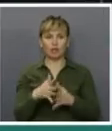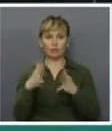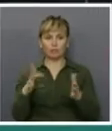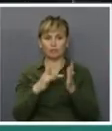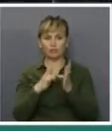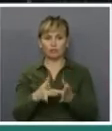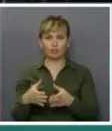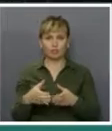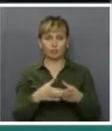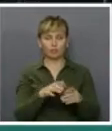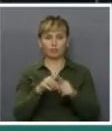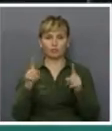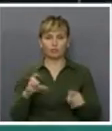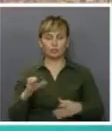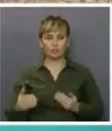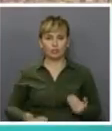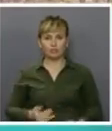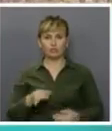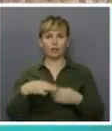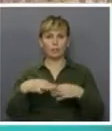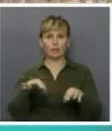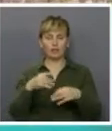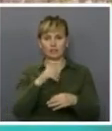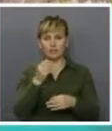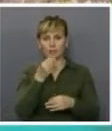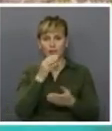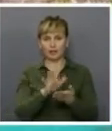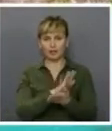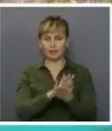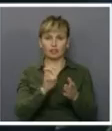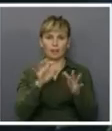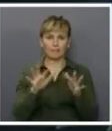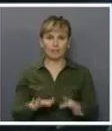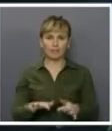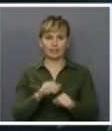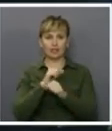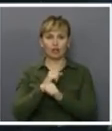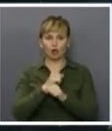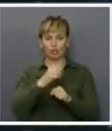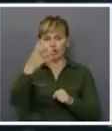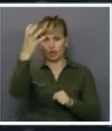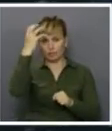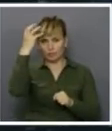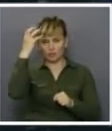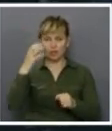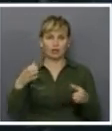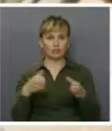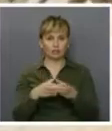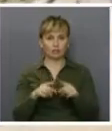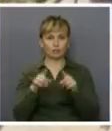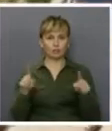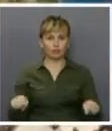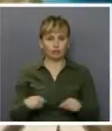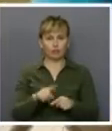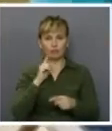Алматы реализуют путевки только с проживанием и проездом. За питание расплачиваются на месте. Отдых на Копчегае, турфирм в молодежных и